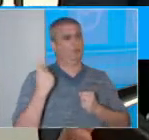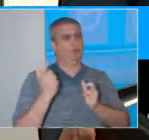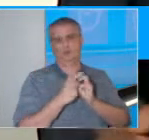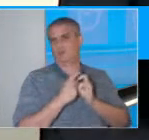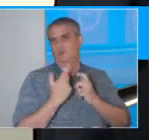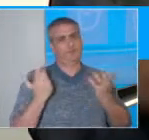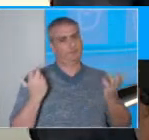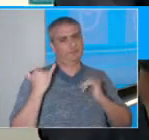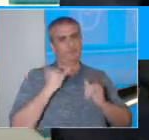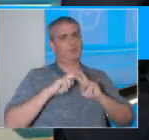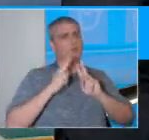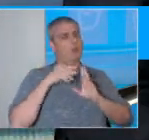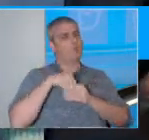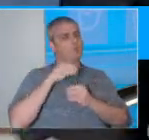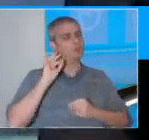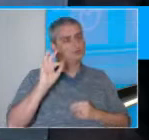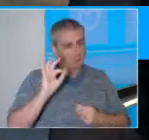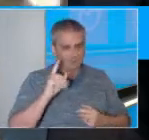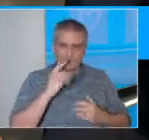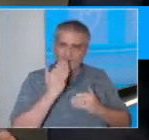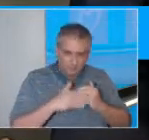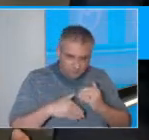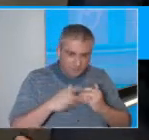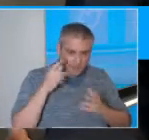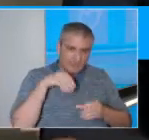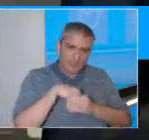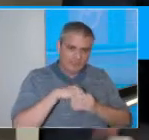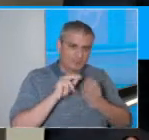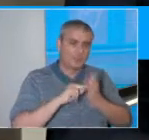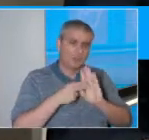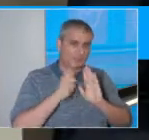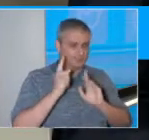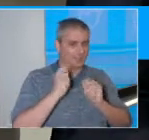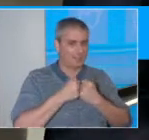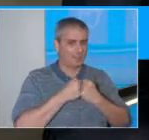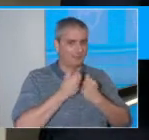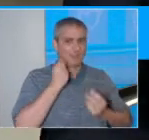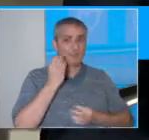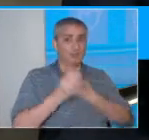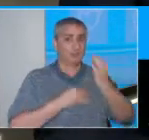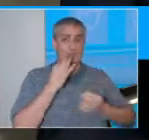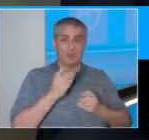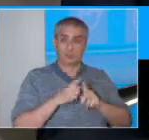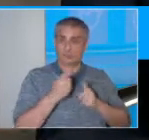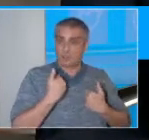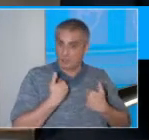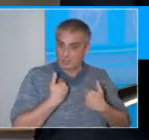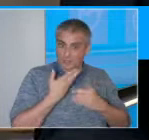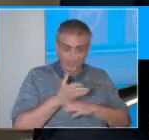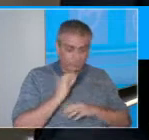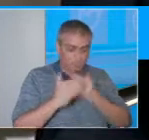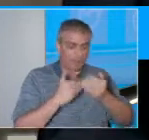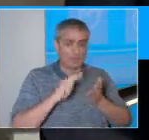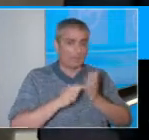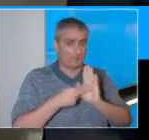המפלגות מגיעות עם העולם תוכן שלהם, אבל בסוף נעמת נכנסת לפוליטיקה, אז צריך גם להתמודד עם שאלות כאלו. אבל אני נכנסת כדי